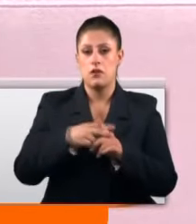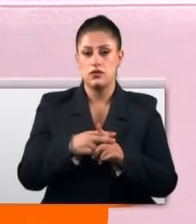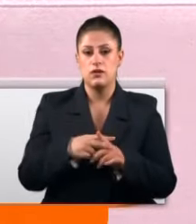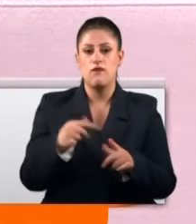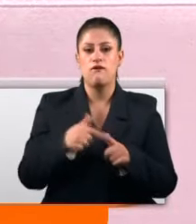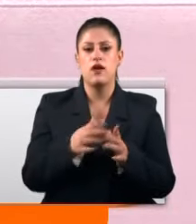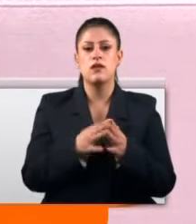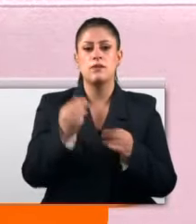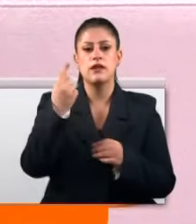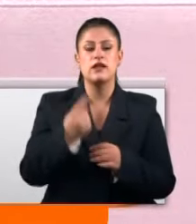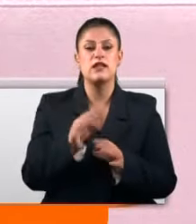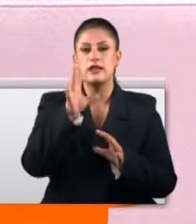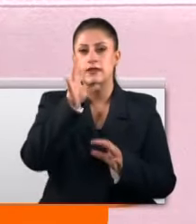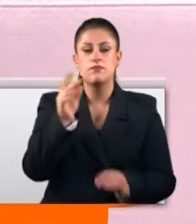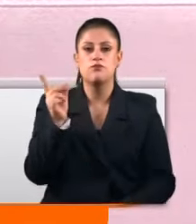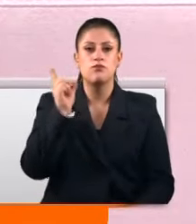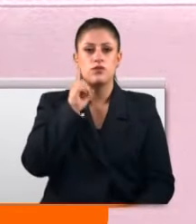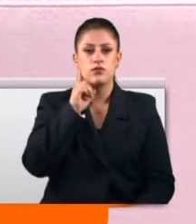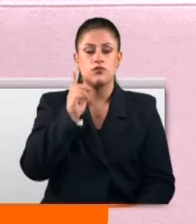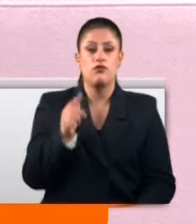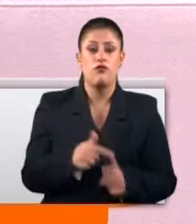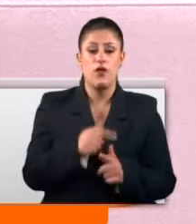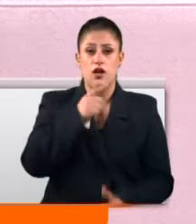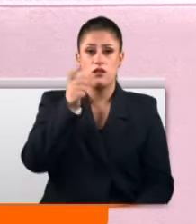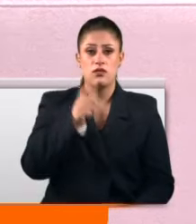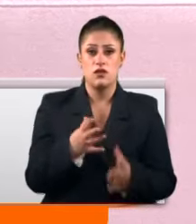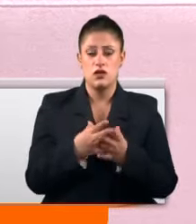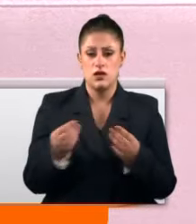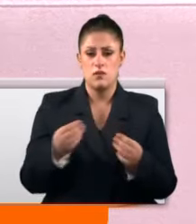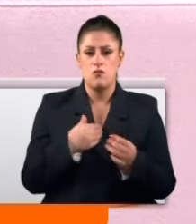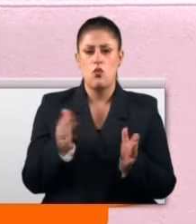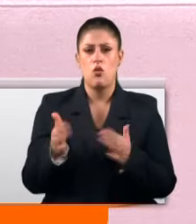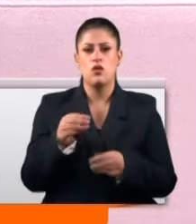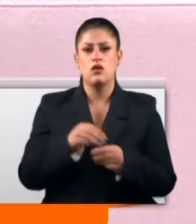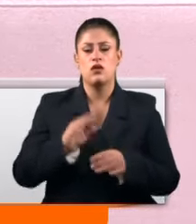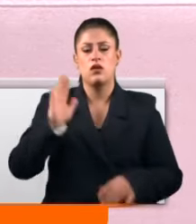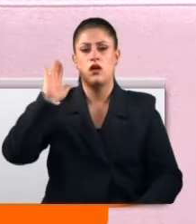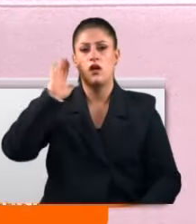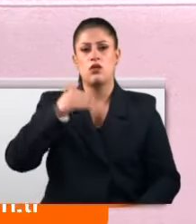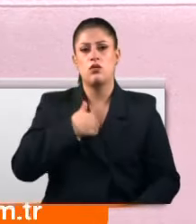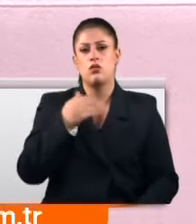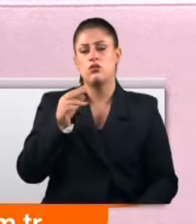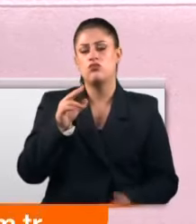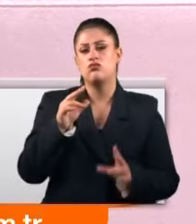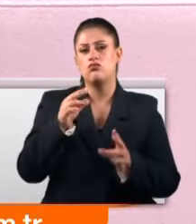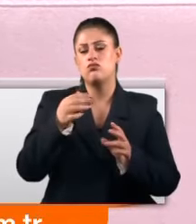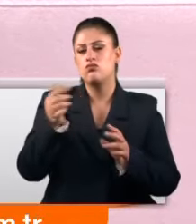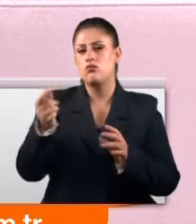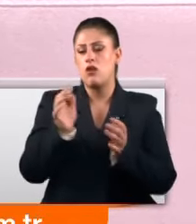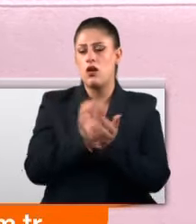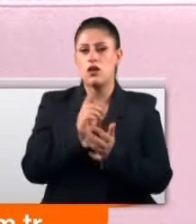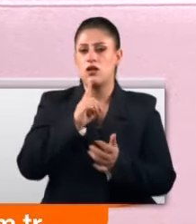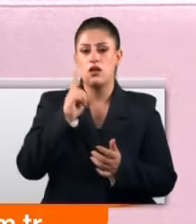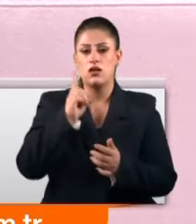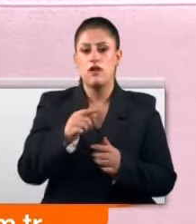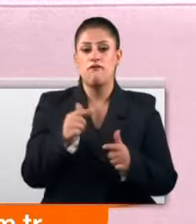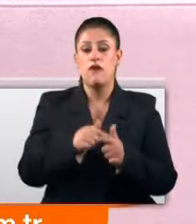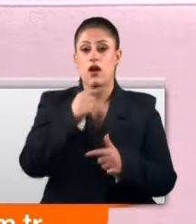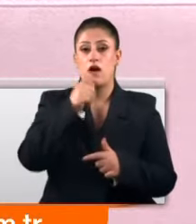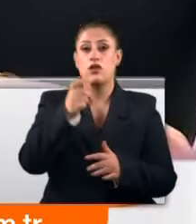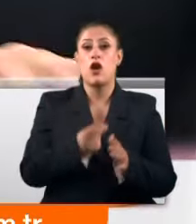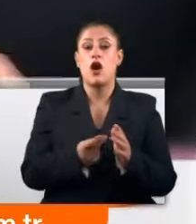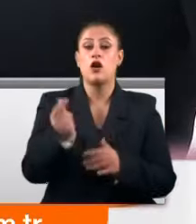duydunuz? Fatih'in kaybını mı? Ben odadaydım, uyuyordum. Ahmet Duran dedi, Fatih kaçmış falan filan bir yerlere gitmiş dedi. Kaçmış bak, Ahmet.